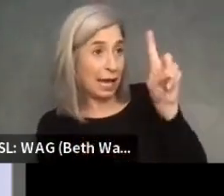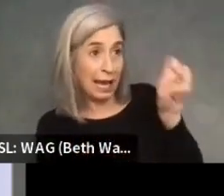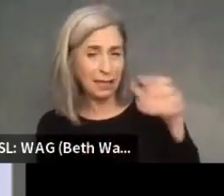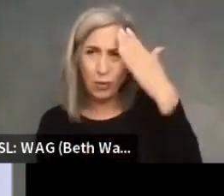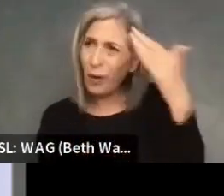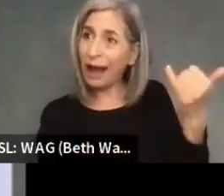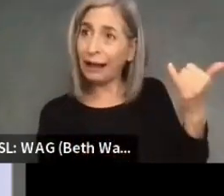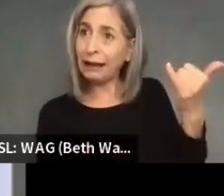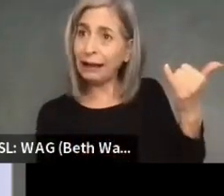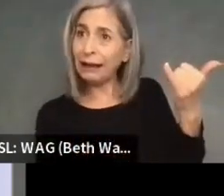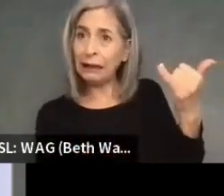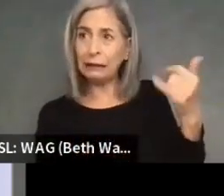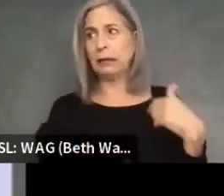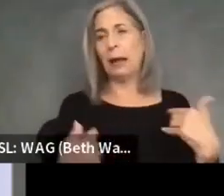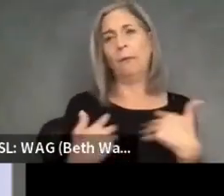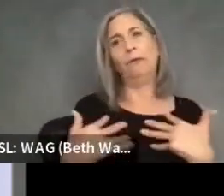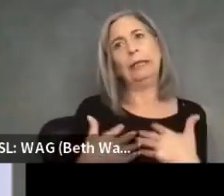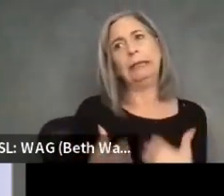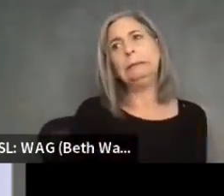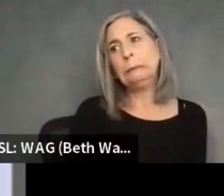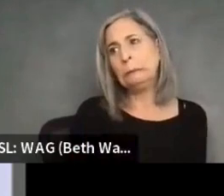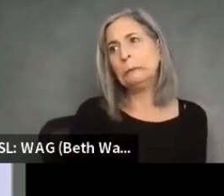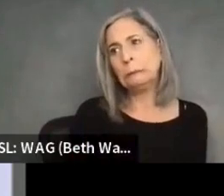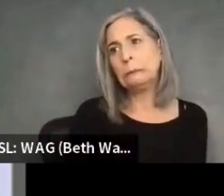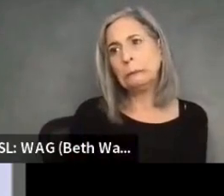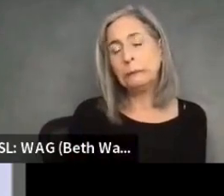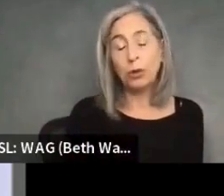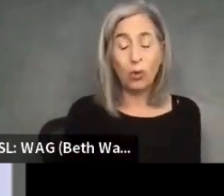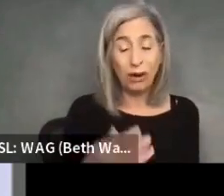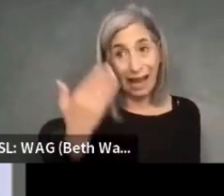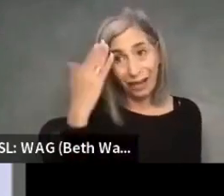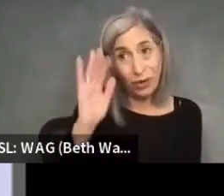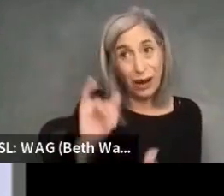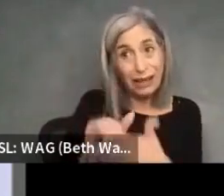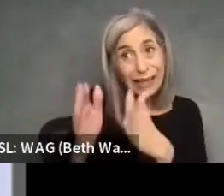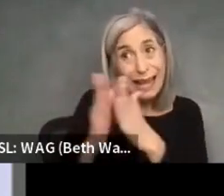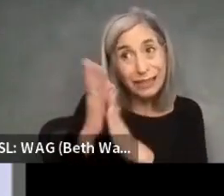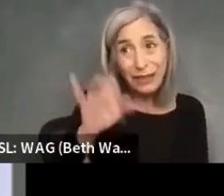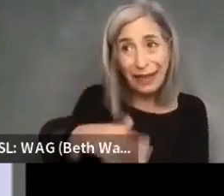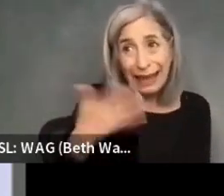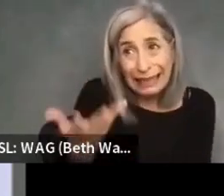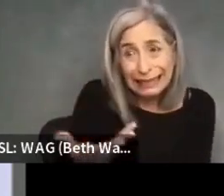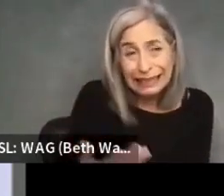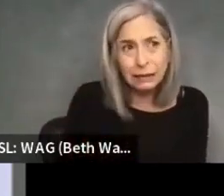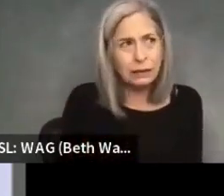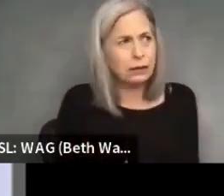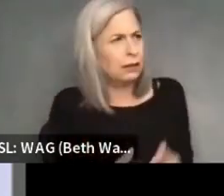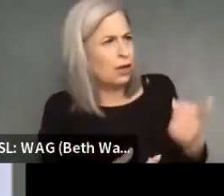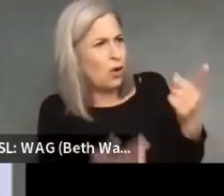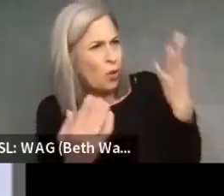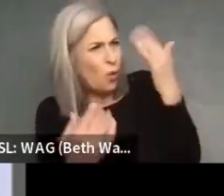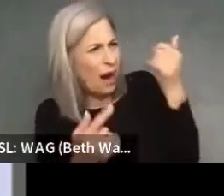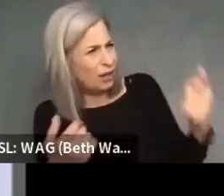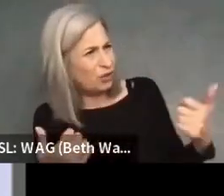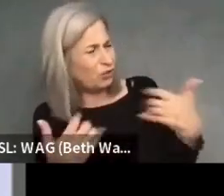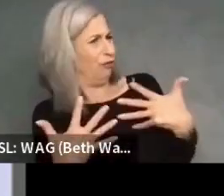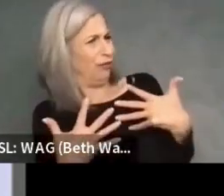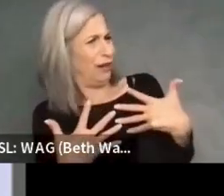语种的翻译，或者我没有告诉他们我有这样子的语言翻译需求，没有告诉